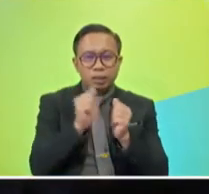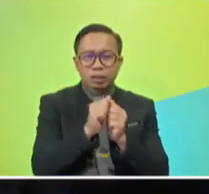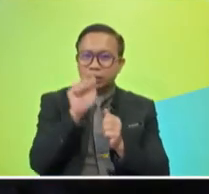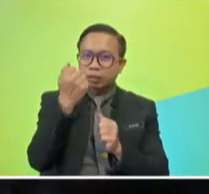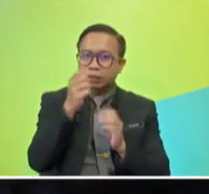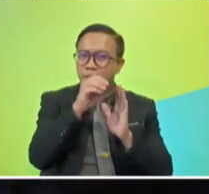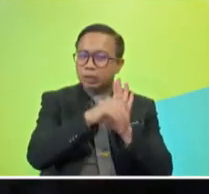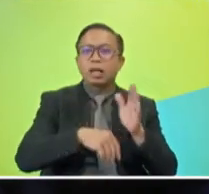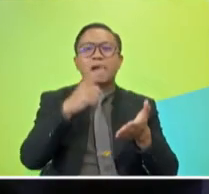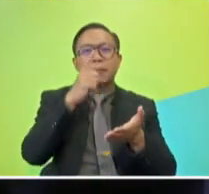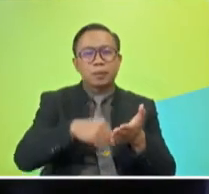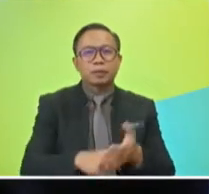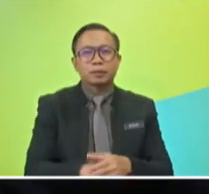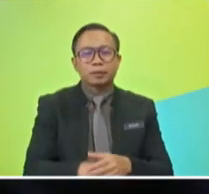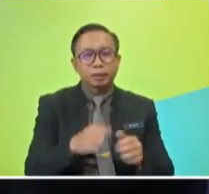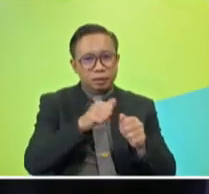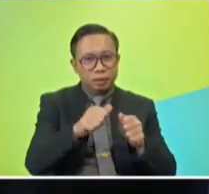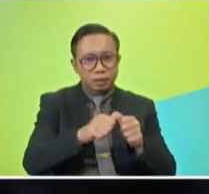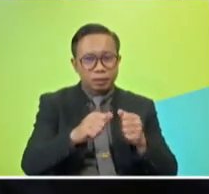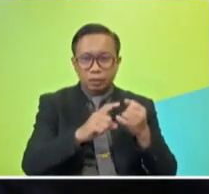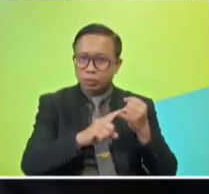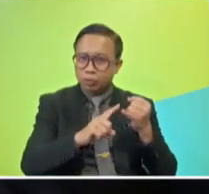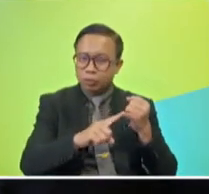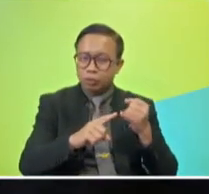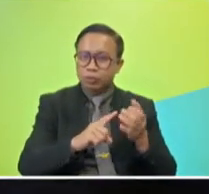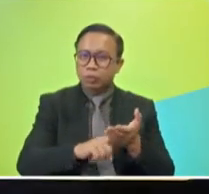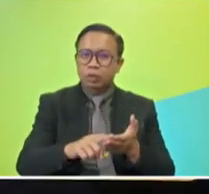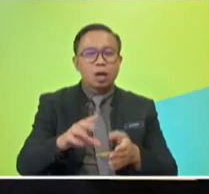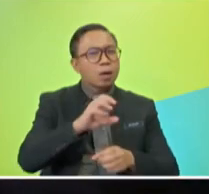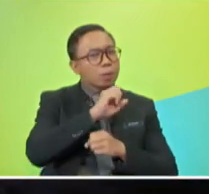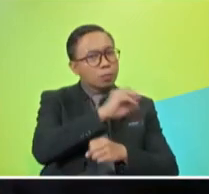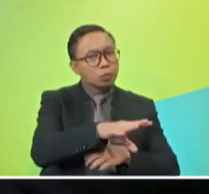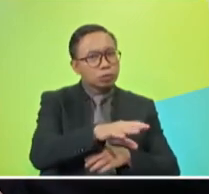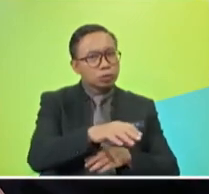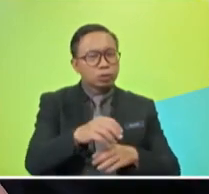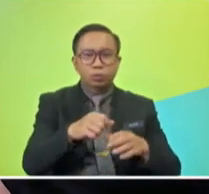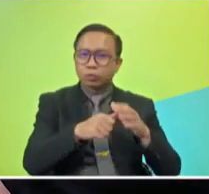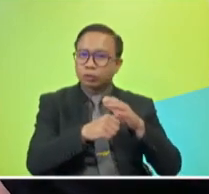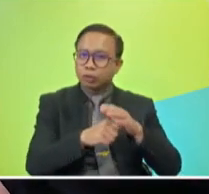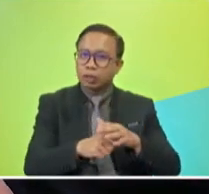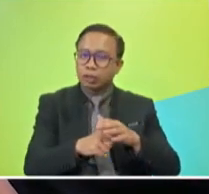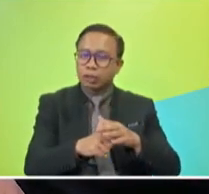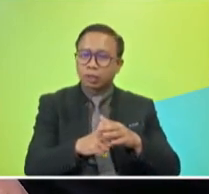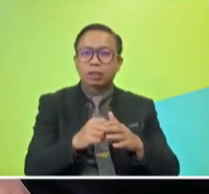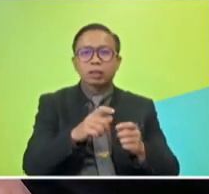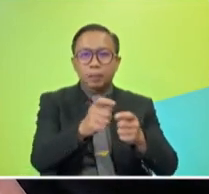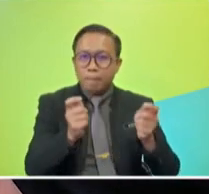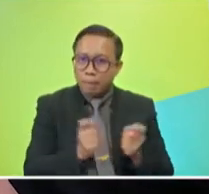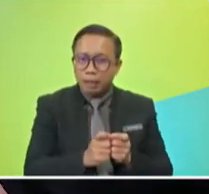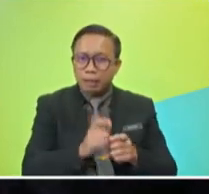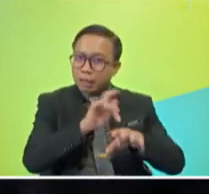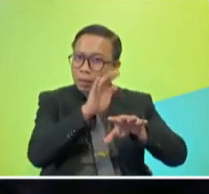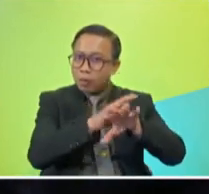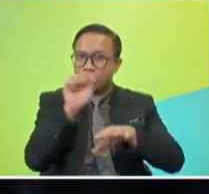Apa itu 10 menit proyeksi rumah Anda Hapuskan tempat pembiakan Edis Oh ini pasal nyamuk